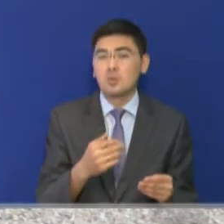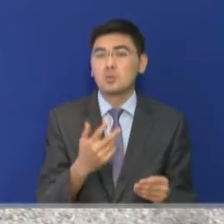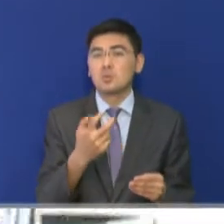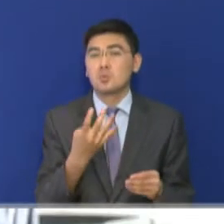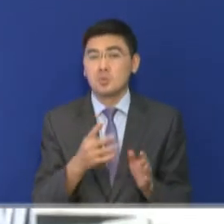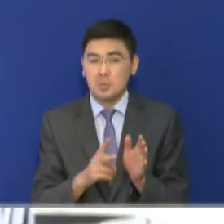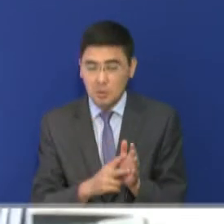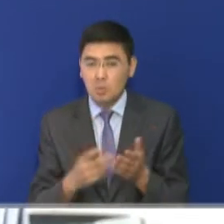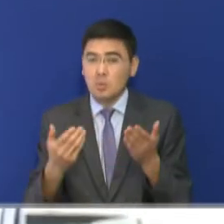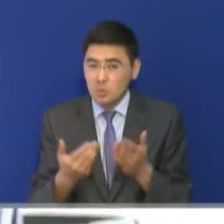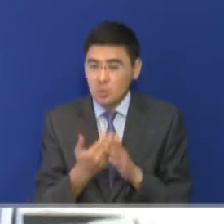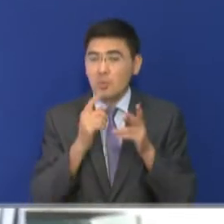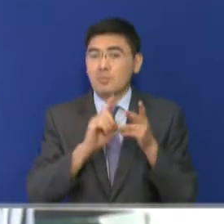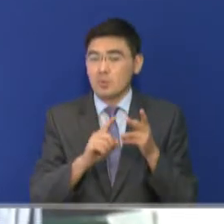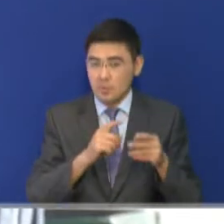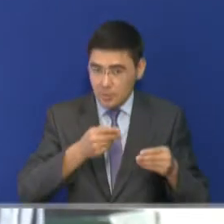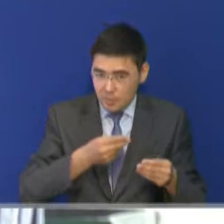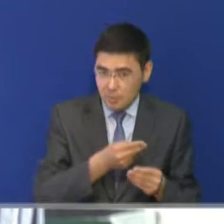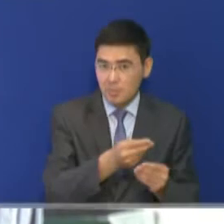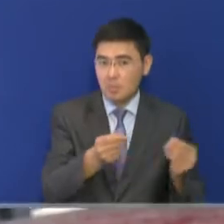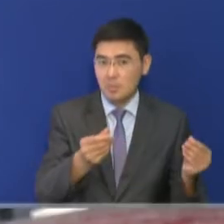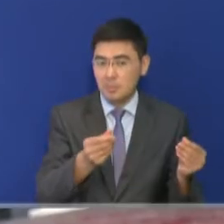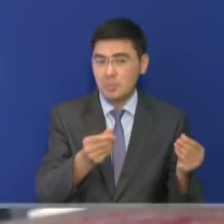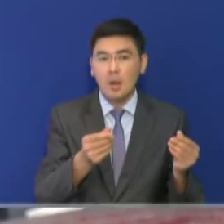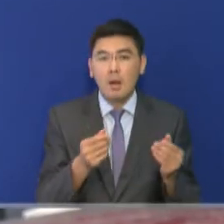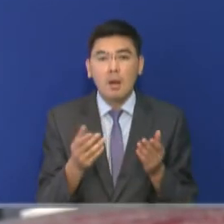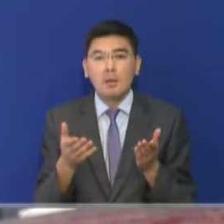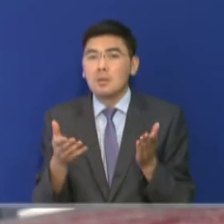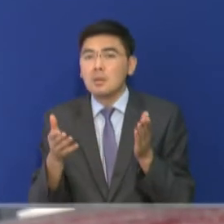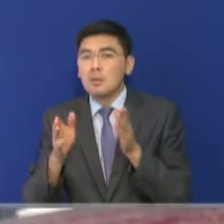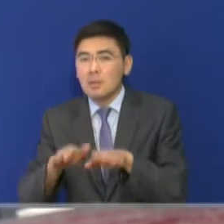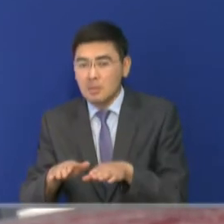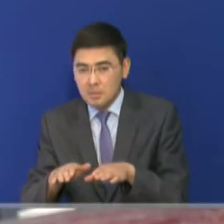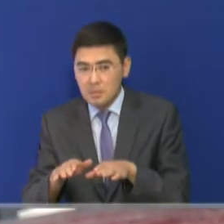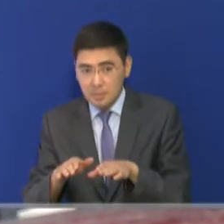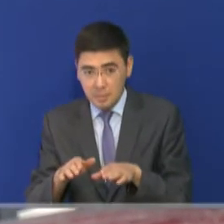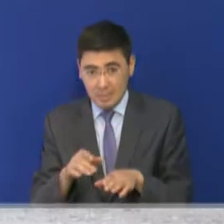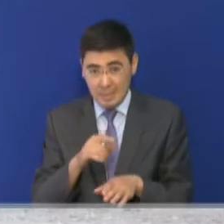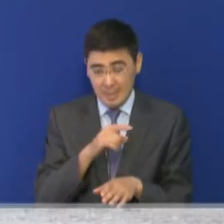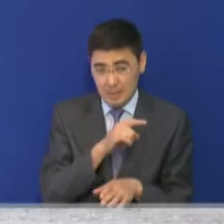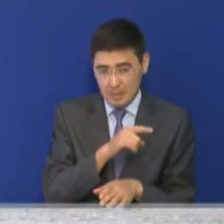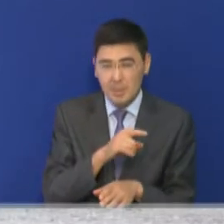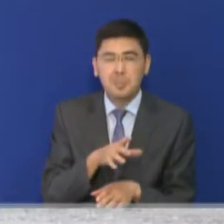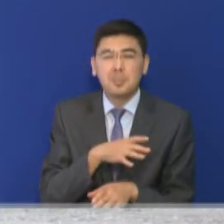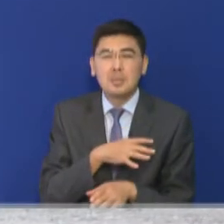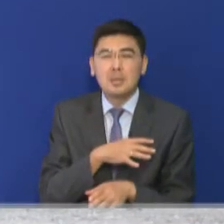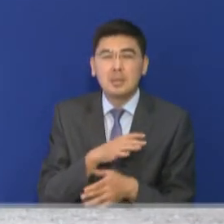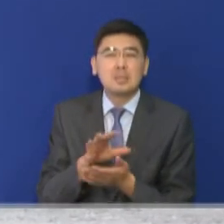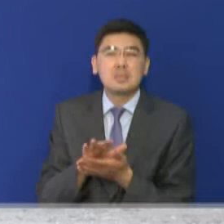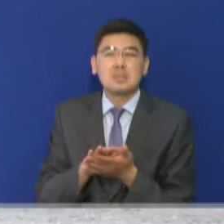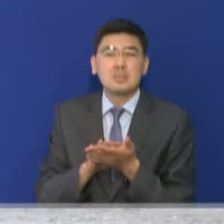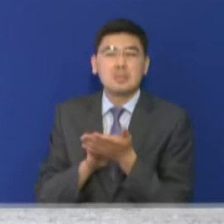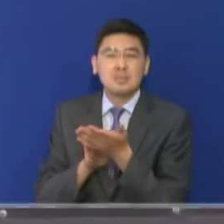бүгінде әлеуметтік қаржылай көмекті екінші мәрте алғандар. Атап өтерлігі әлеуметтік төлемді екінші рет өтінішті төтенше жағдайдың бірінші